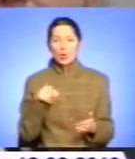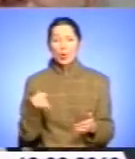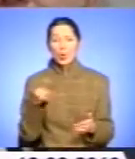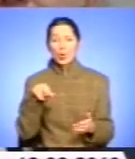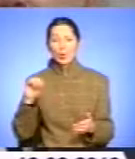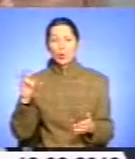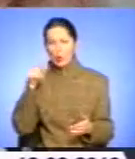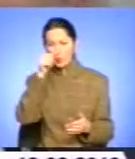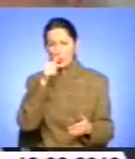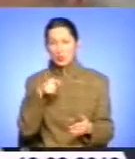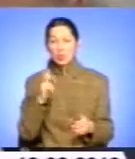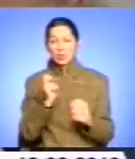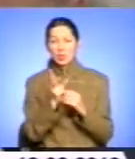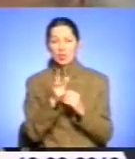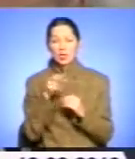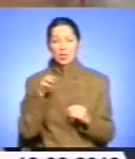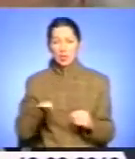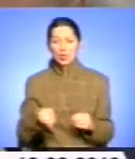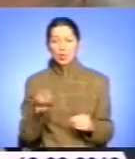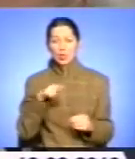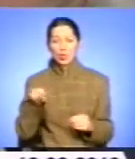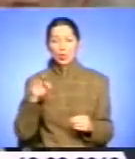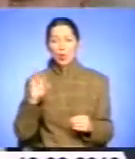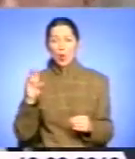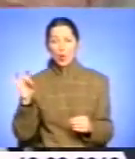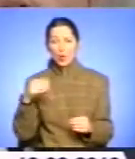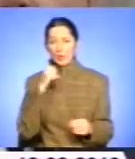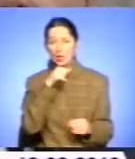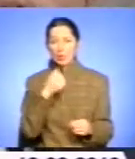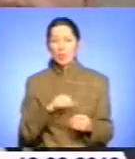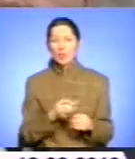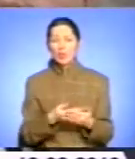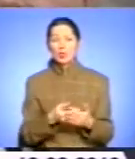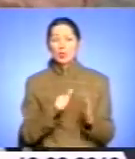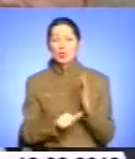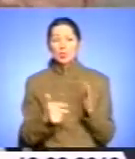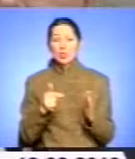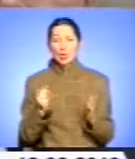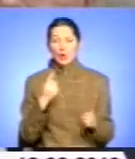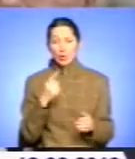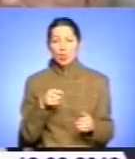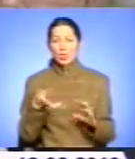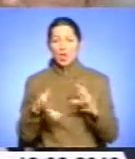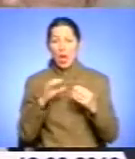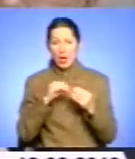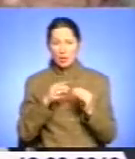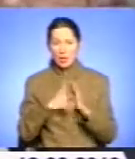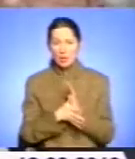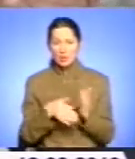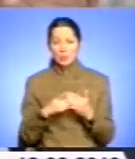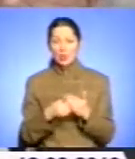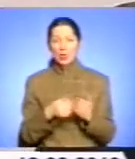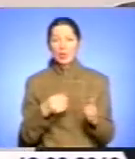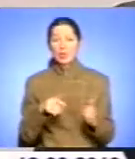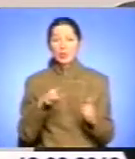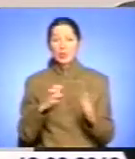13200 донорів на рік. І десь це складає по 60 гривень в один аналіз, десь біля 792 тисячі